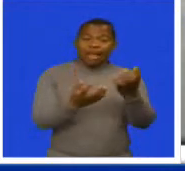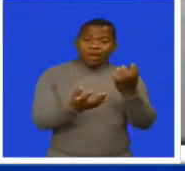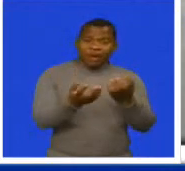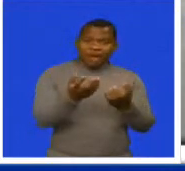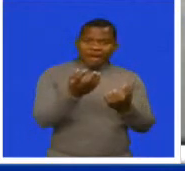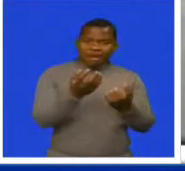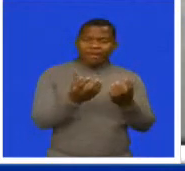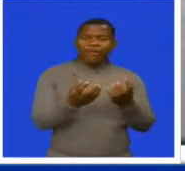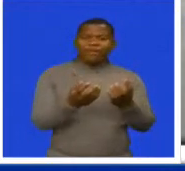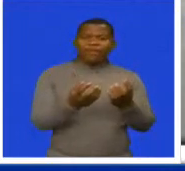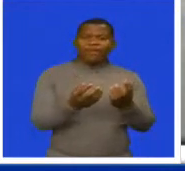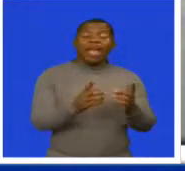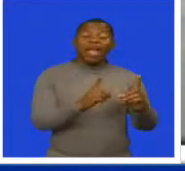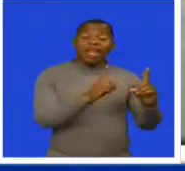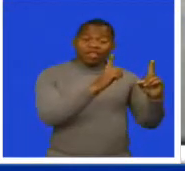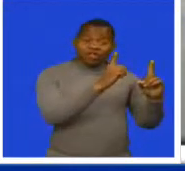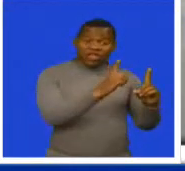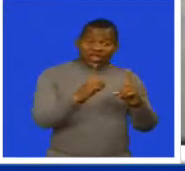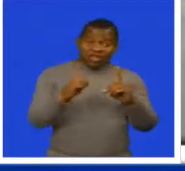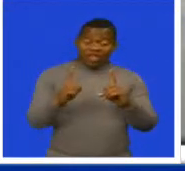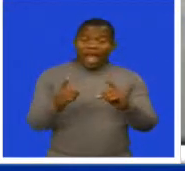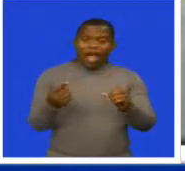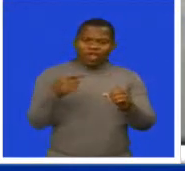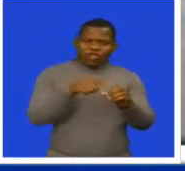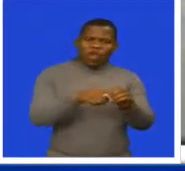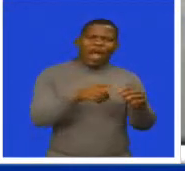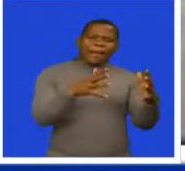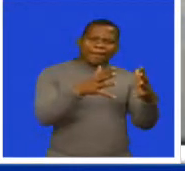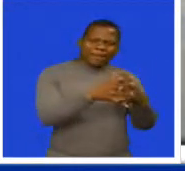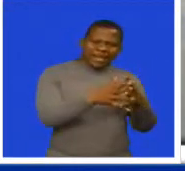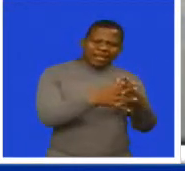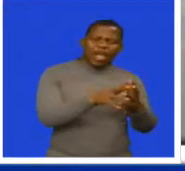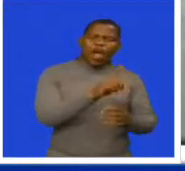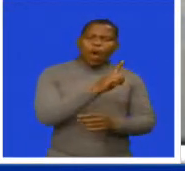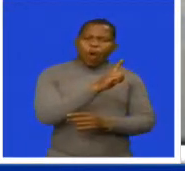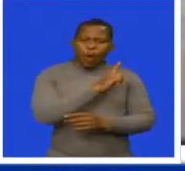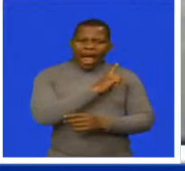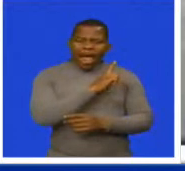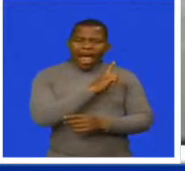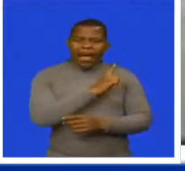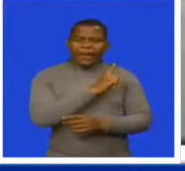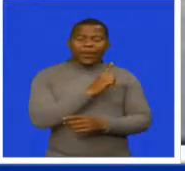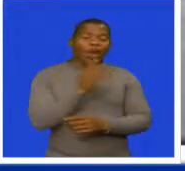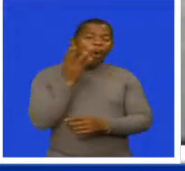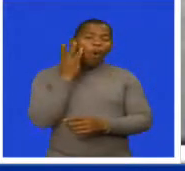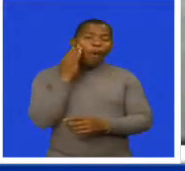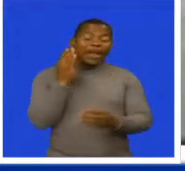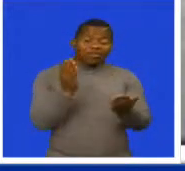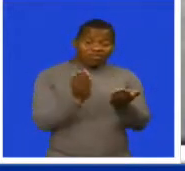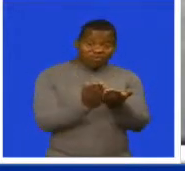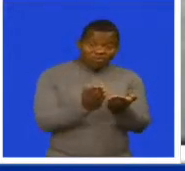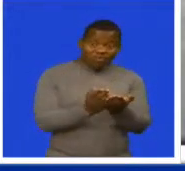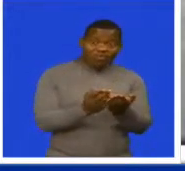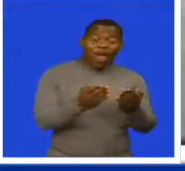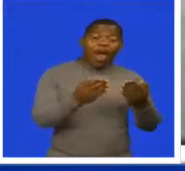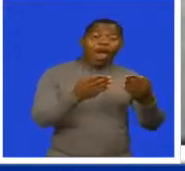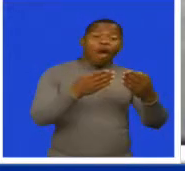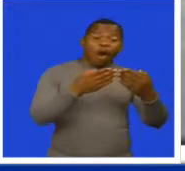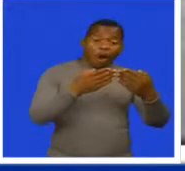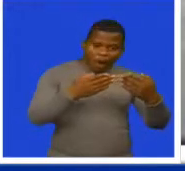uma divulwa tikolwa eminyakeni lotako lomkhuhlane unganze etikolweni kanti nokuvetwe ngulobuke temfundo ehhovisini